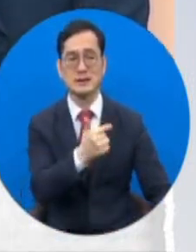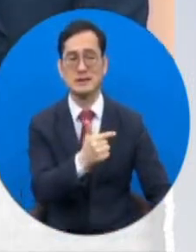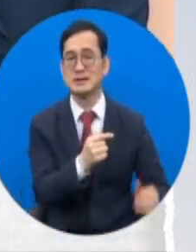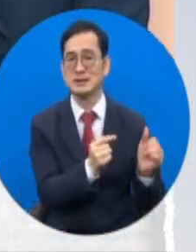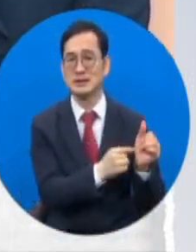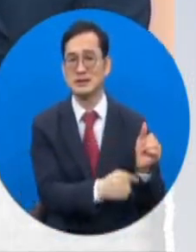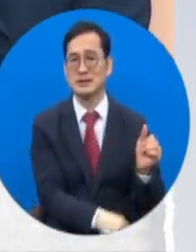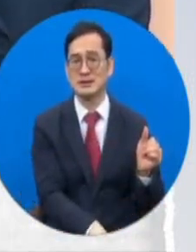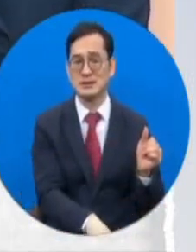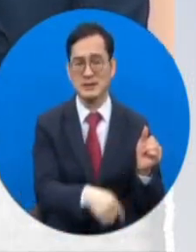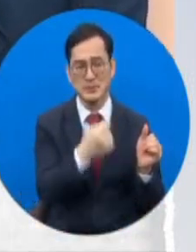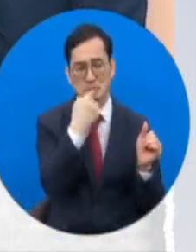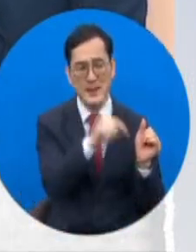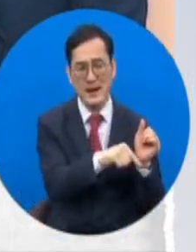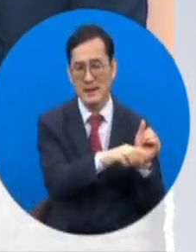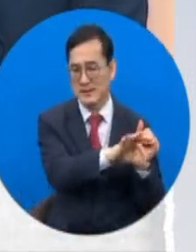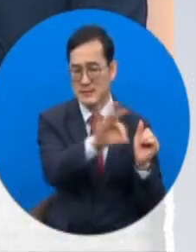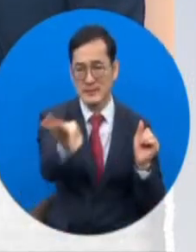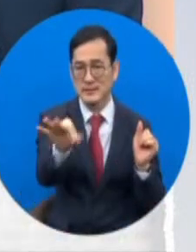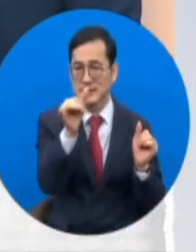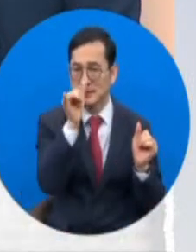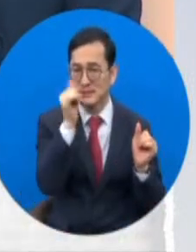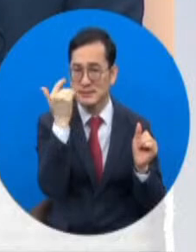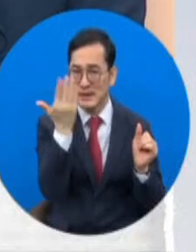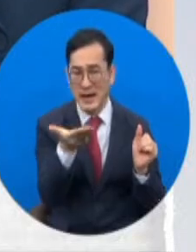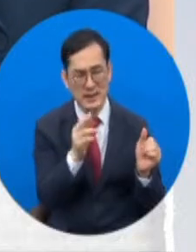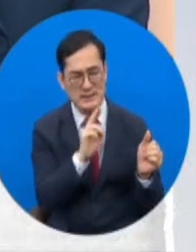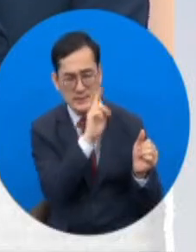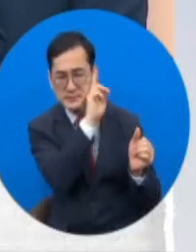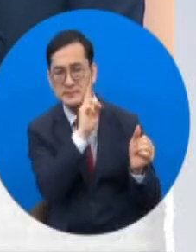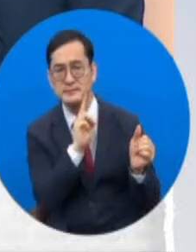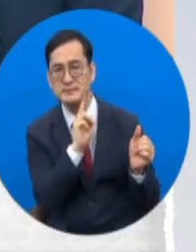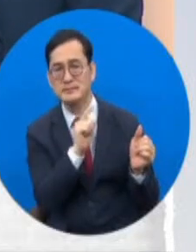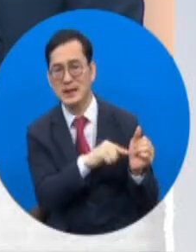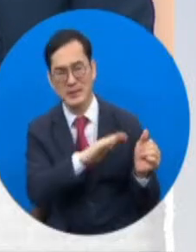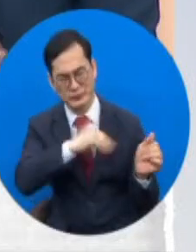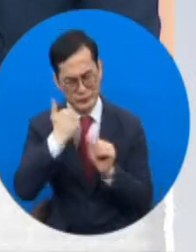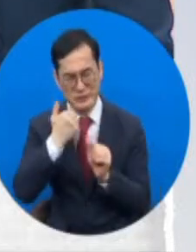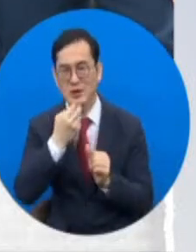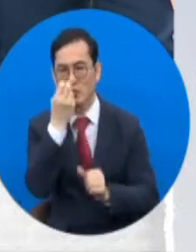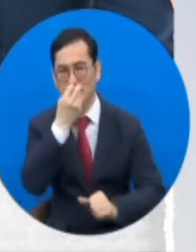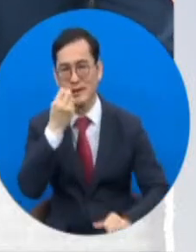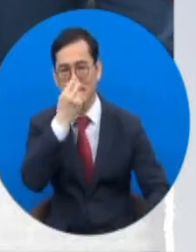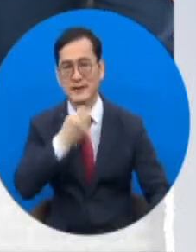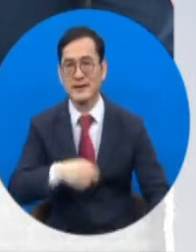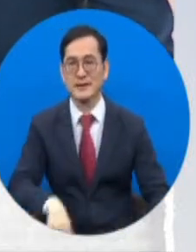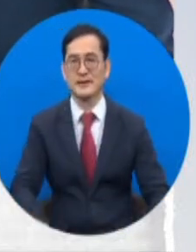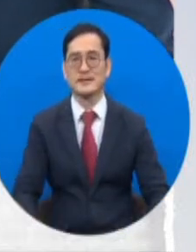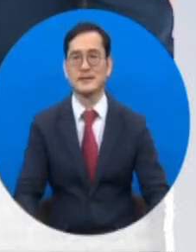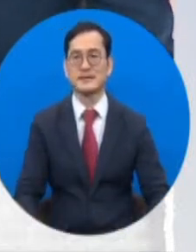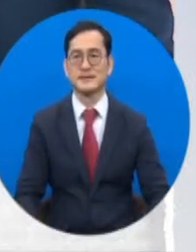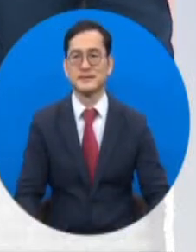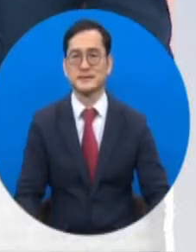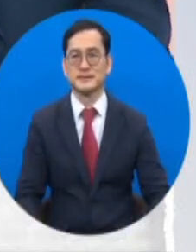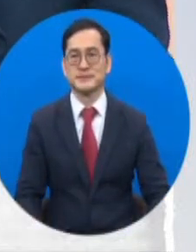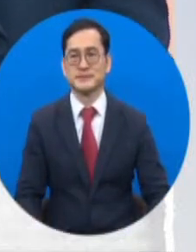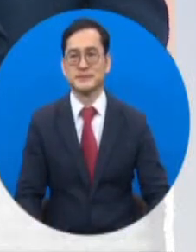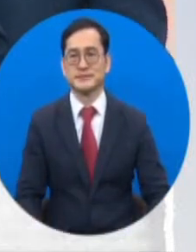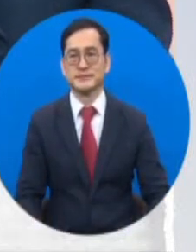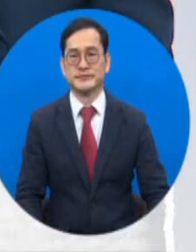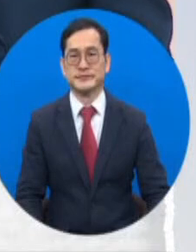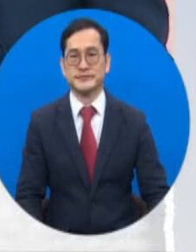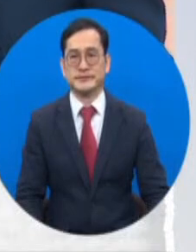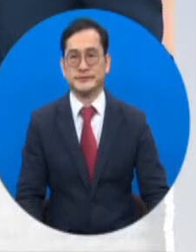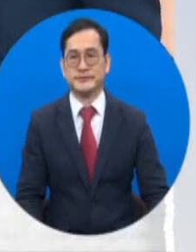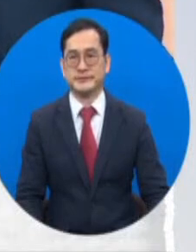당연히 입김을 작용하지 않았겠느냐라는 의혹이 가능한 것이고요. 그래서 이번에 피의자로 전환이 돼가지고 예. 비로소 이제